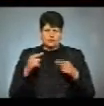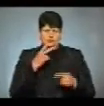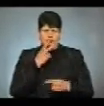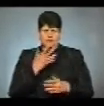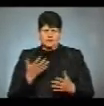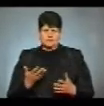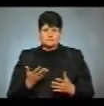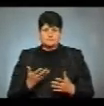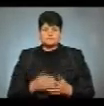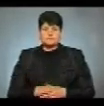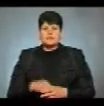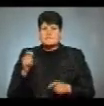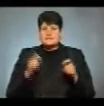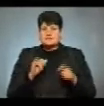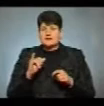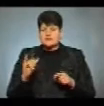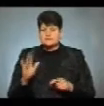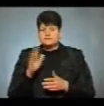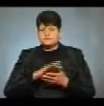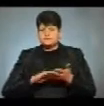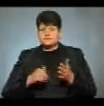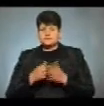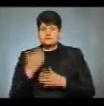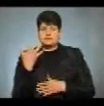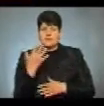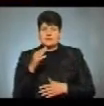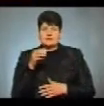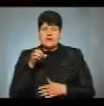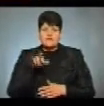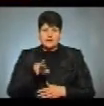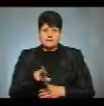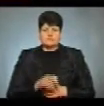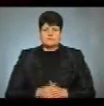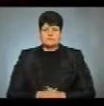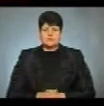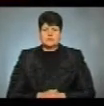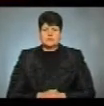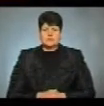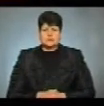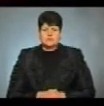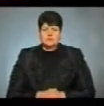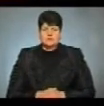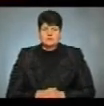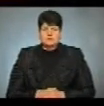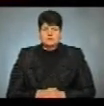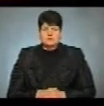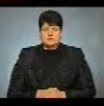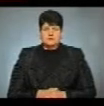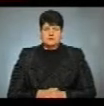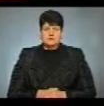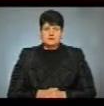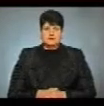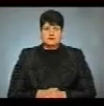бачать. Фестиваль «Ї» у Тернополі триватиме до 5 травня. Марта Журавель, Богдан Буденчук, Андрій Прокопів, Оксана Галіяш. Новини.